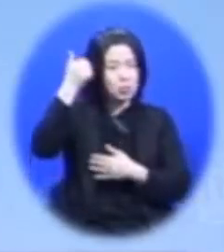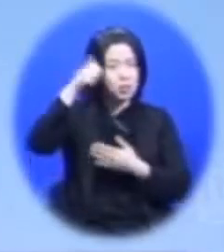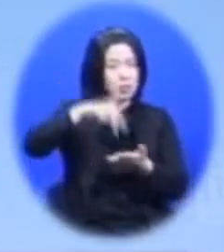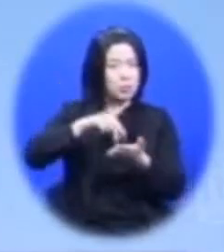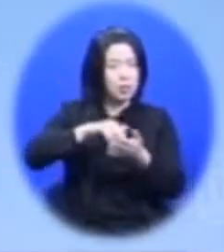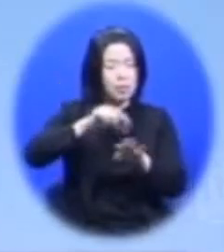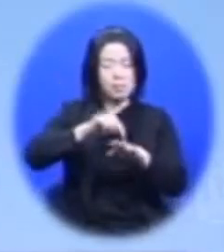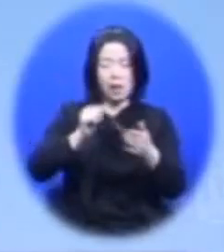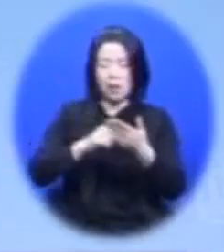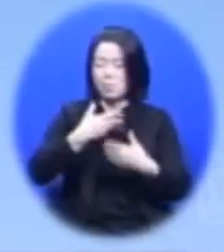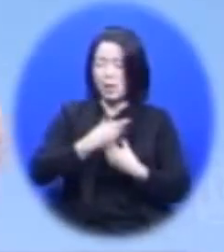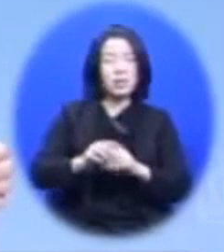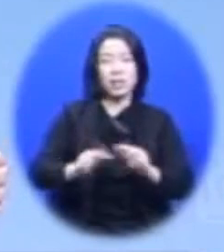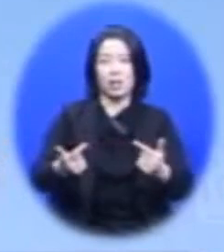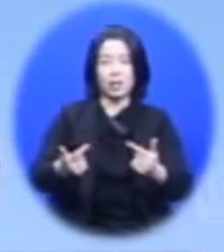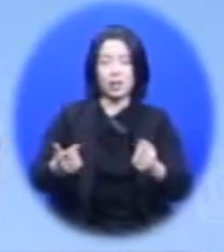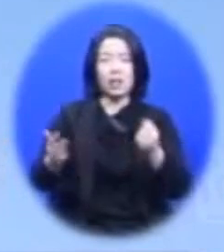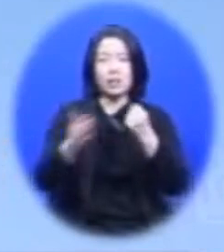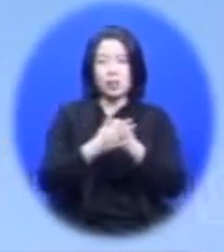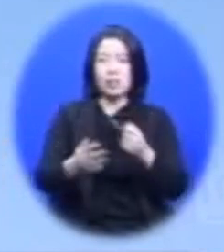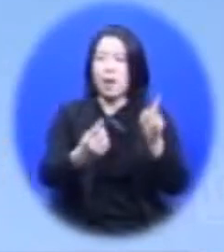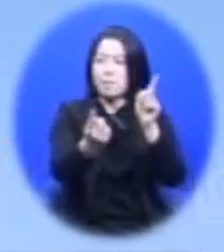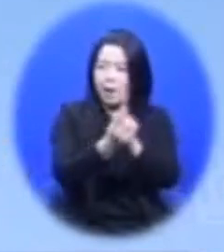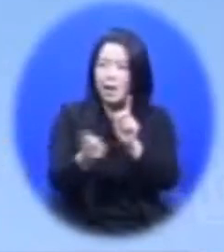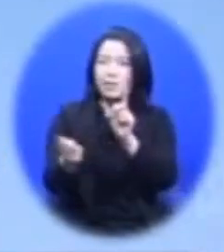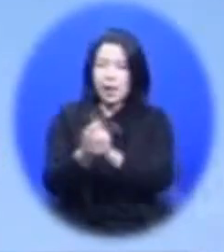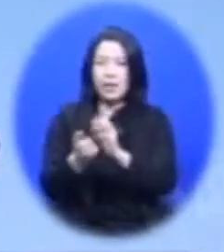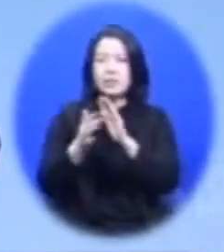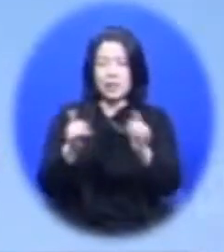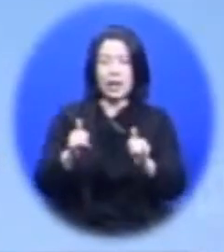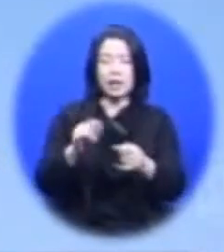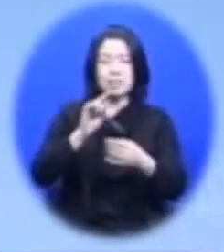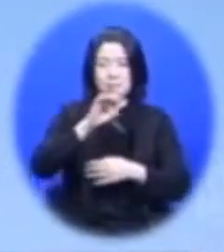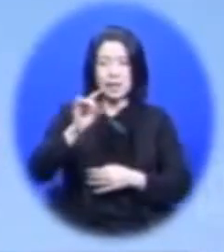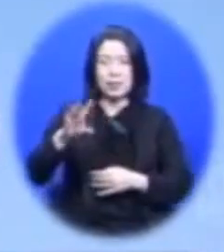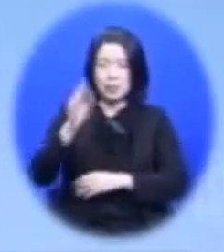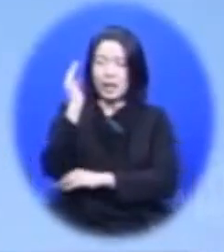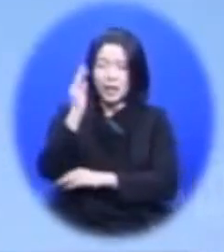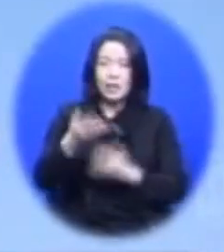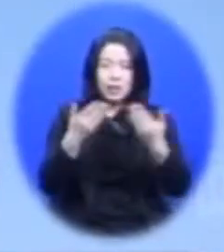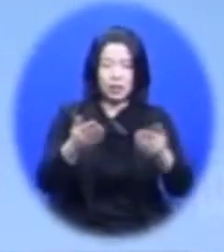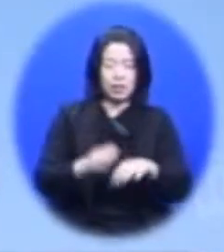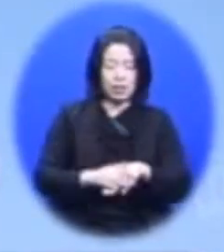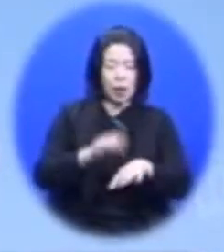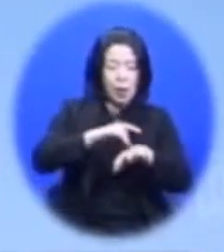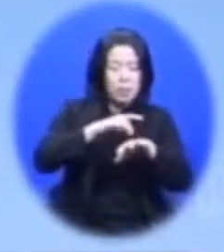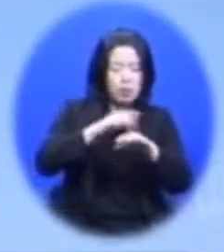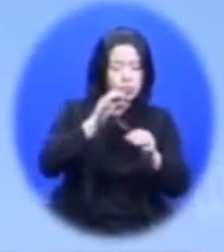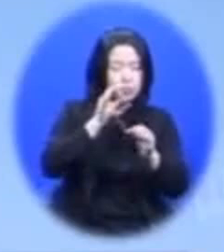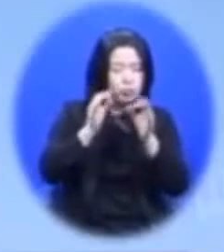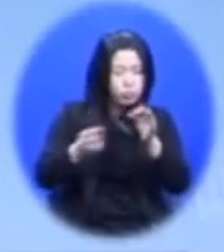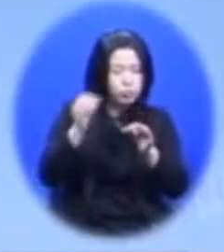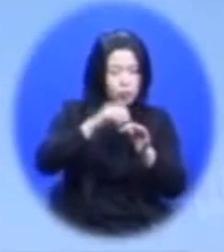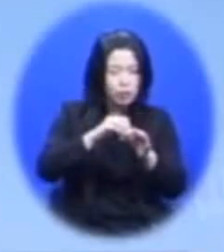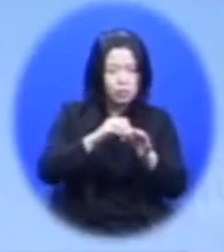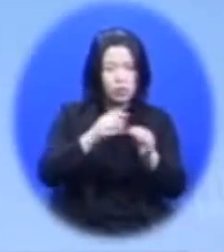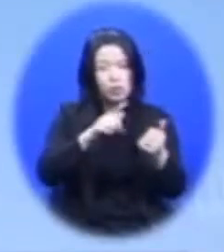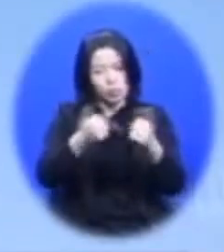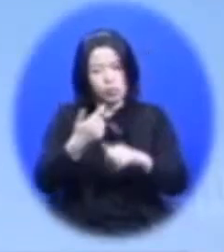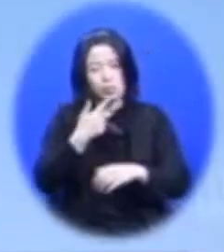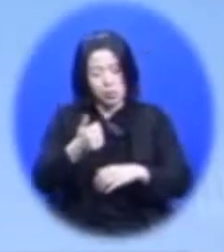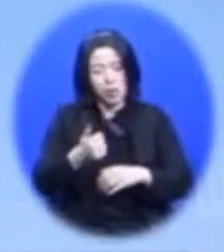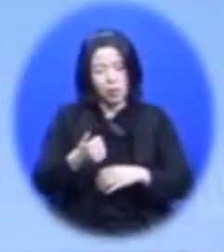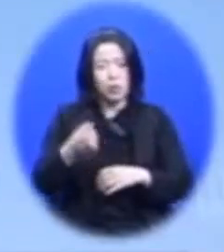편치가 않아요. 그래서 만나는 사람들마다 그 이야기를 합니다. 골수 이식 수술 했었는데 그 죽을 뻔했고